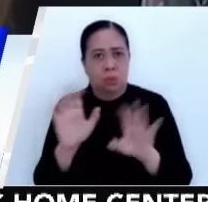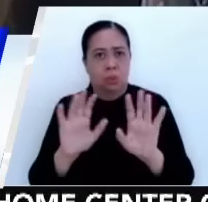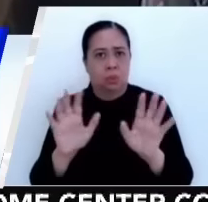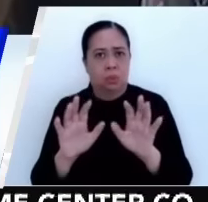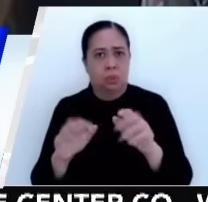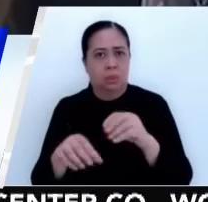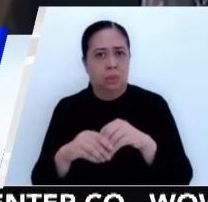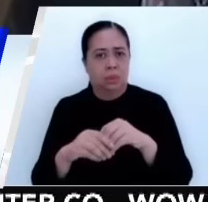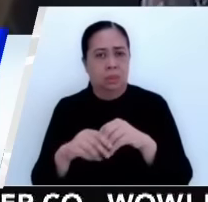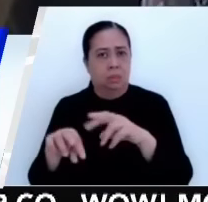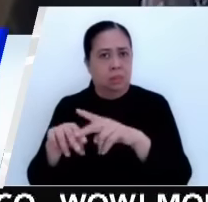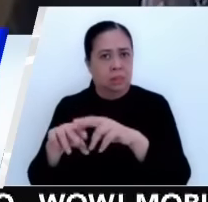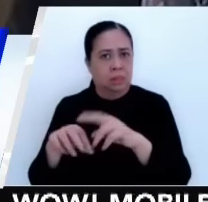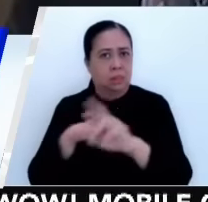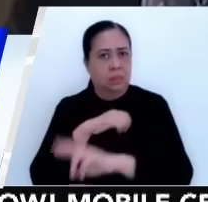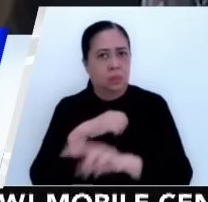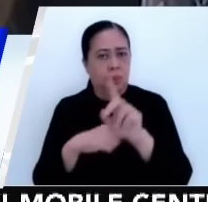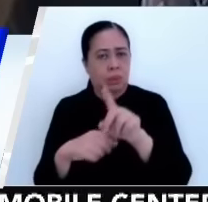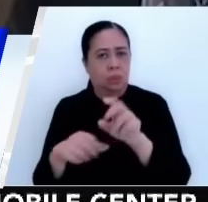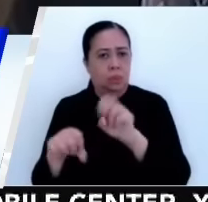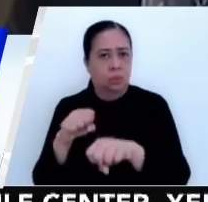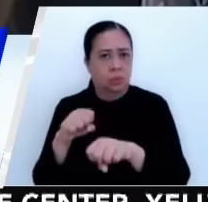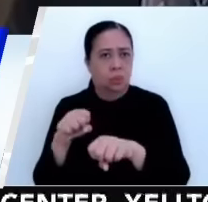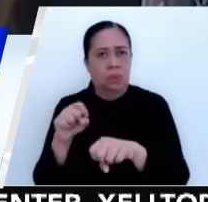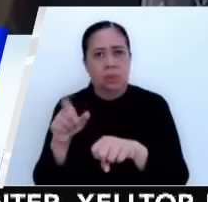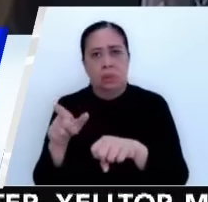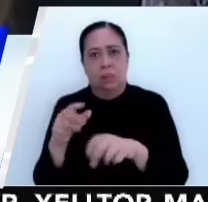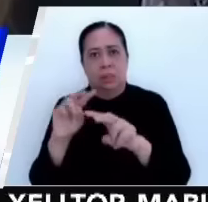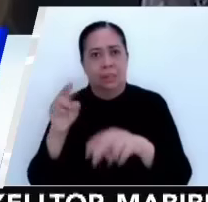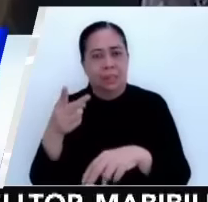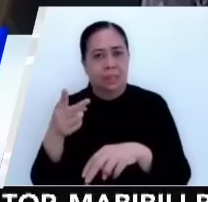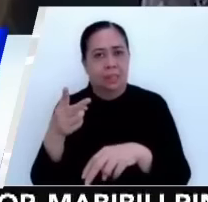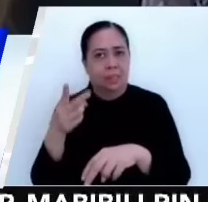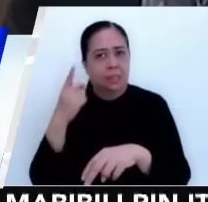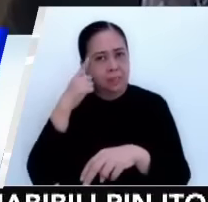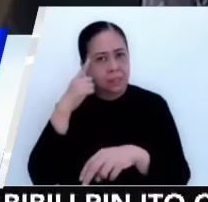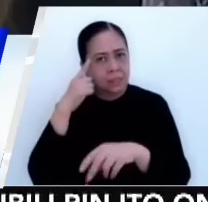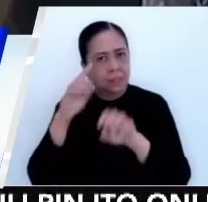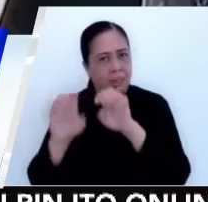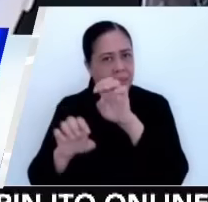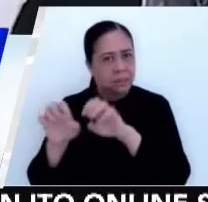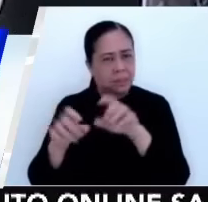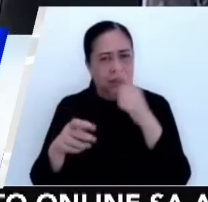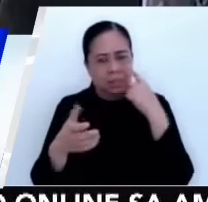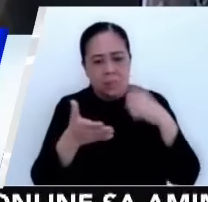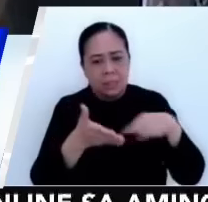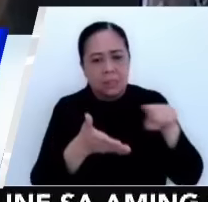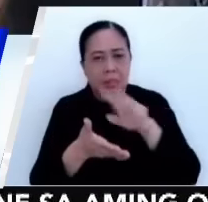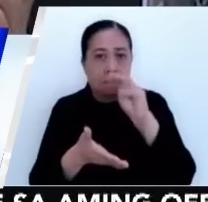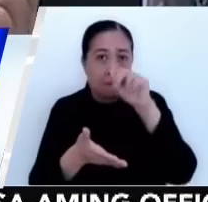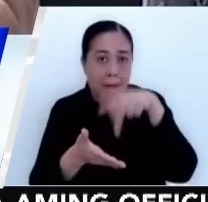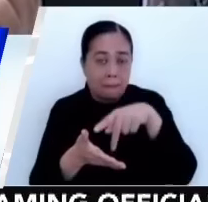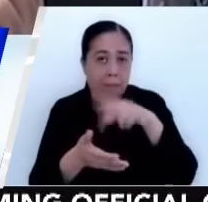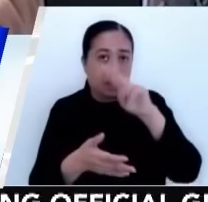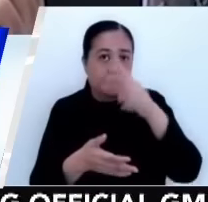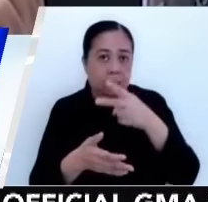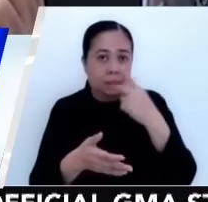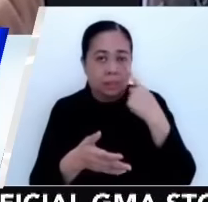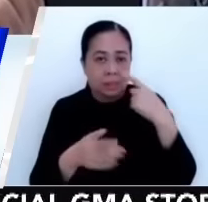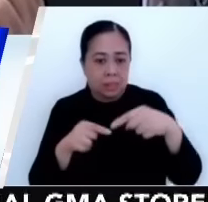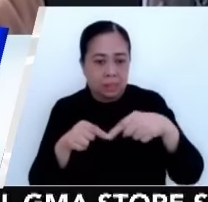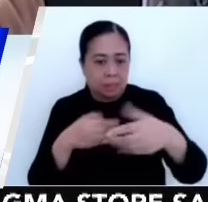sa Region 1. So yung pangalawang sinukat ko po, dito yung mga mapa ng mga husgado, yung pangalawang sinukat ko na